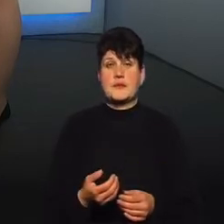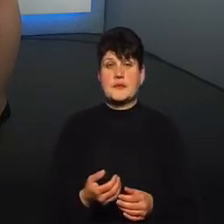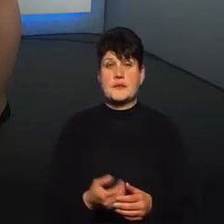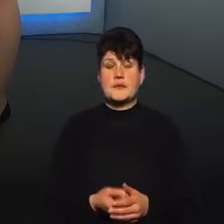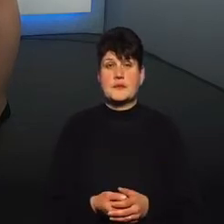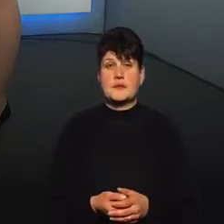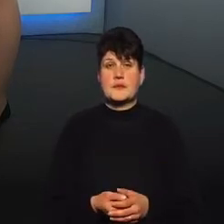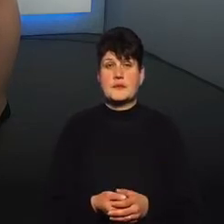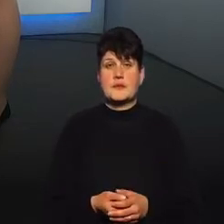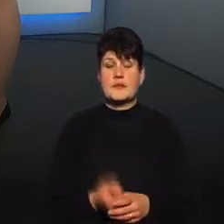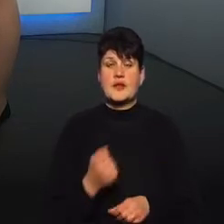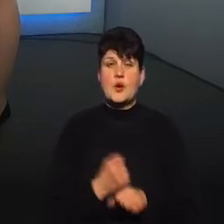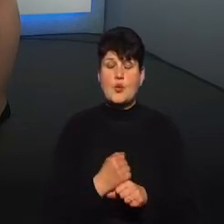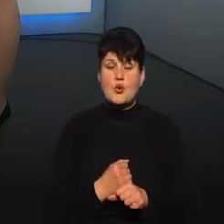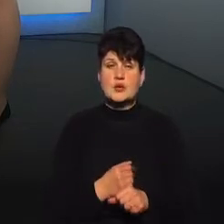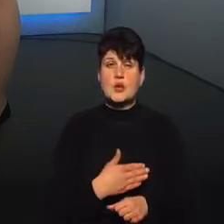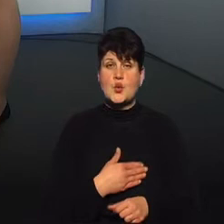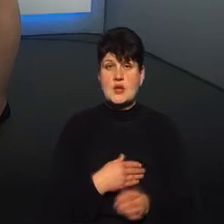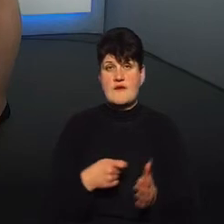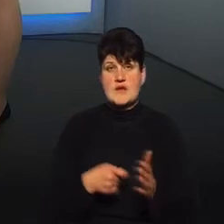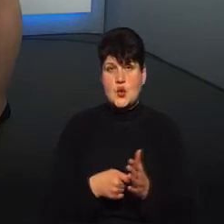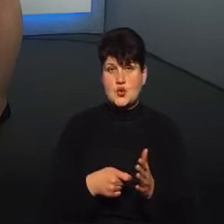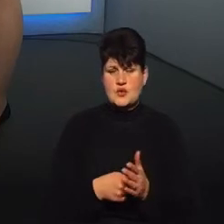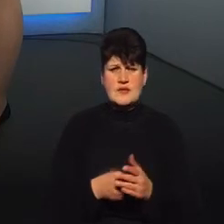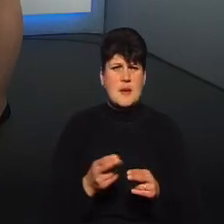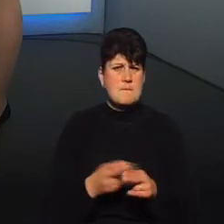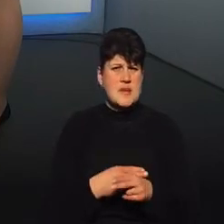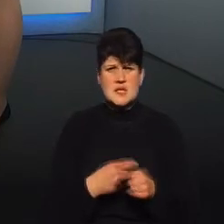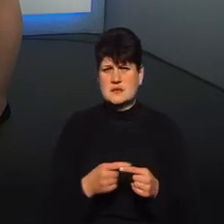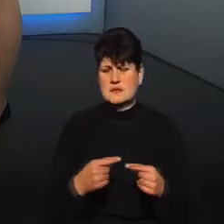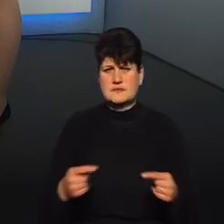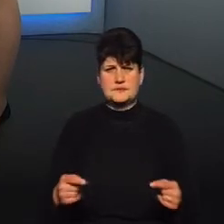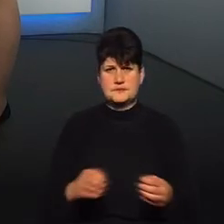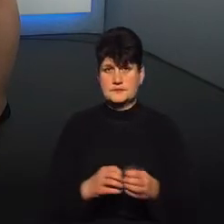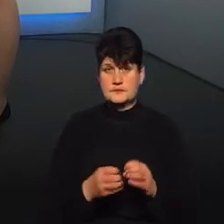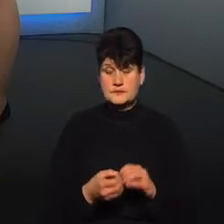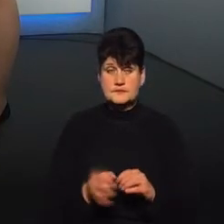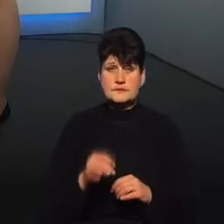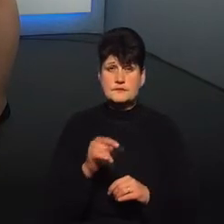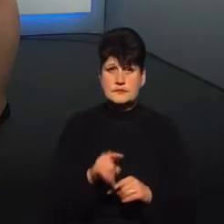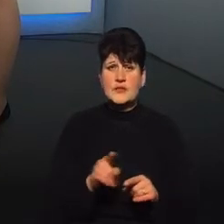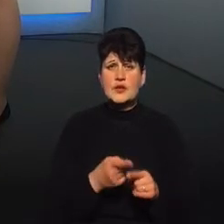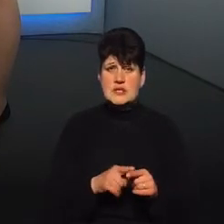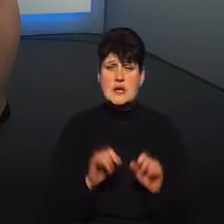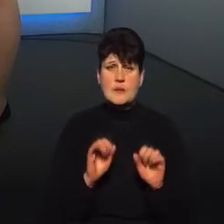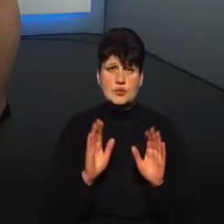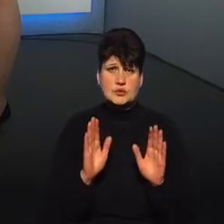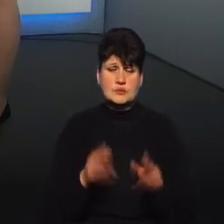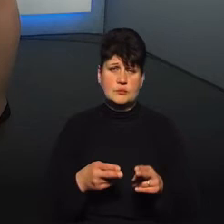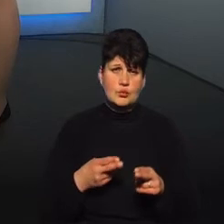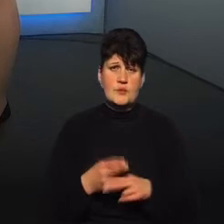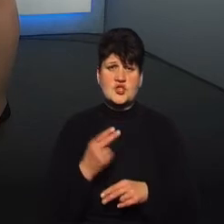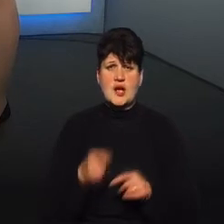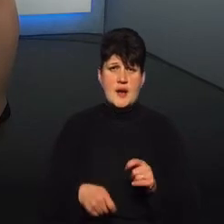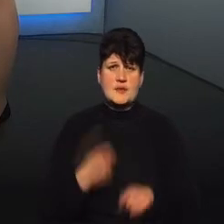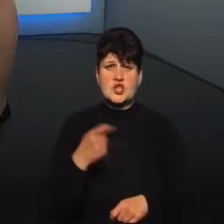робити грудне вигодовування без всяких застережень про те, що це може нашкодити їй дитині. Єдиним таким